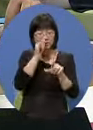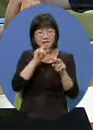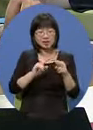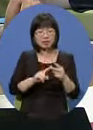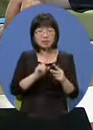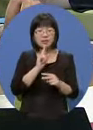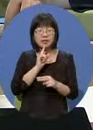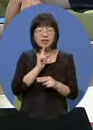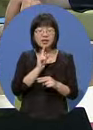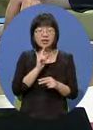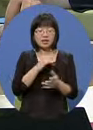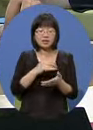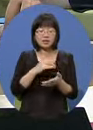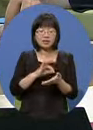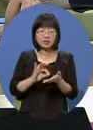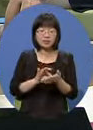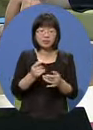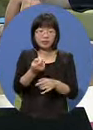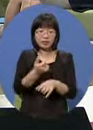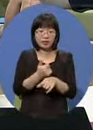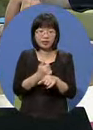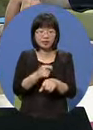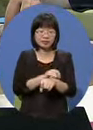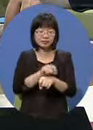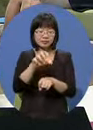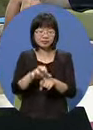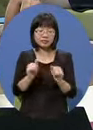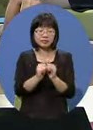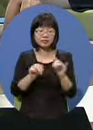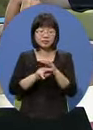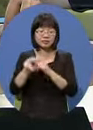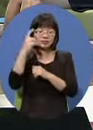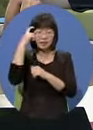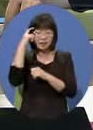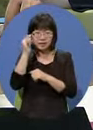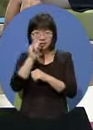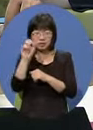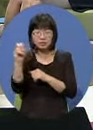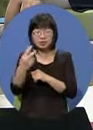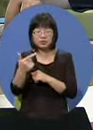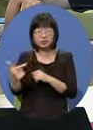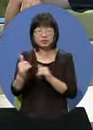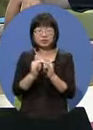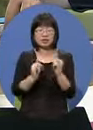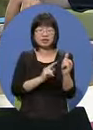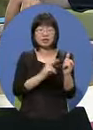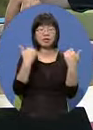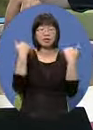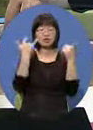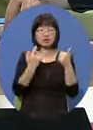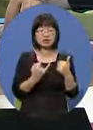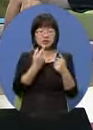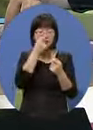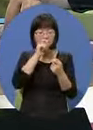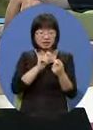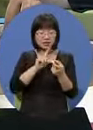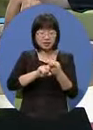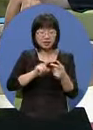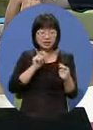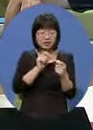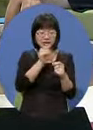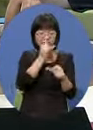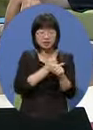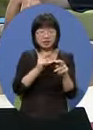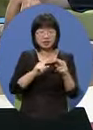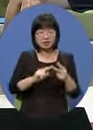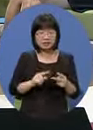말수가 적어지거나 뭐 어떤 특정 장소나 사람을 피하려고 한다던가 또는 이제 너무 사람들, 어른들에게 친근하게